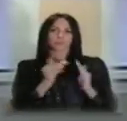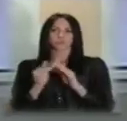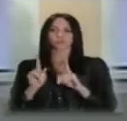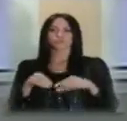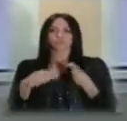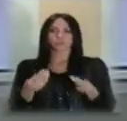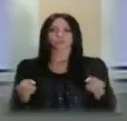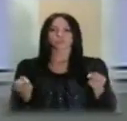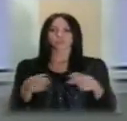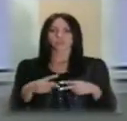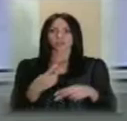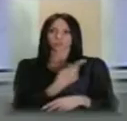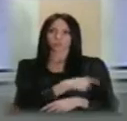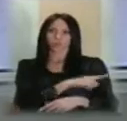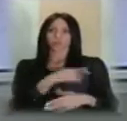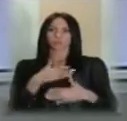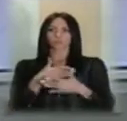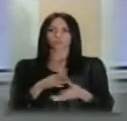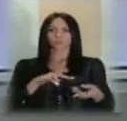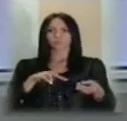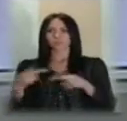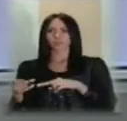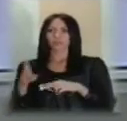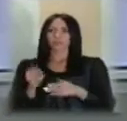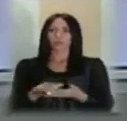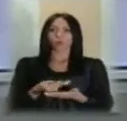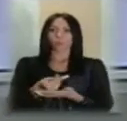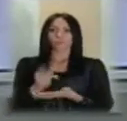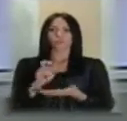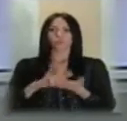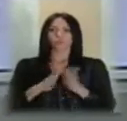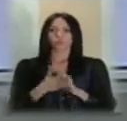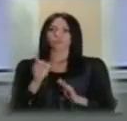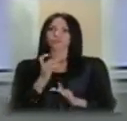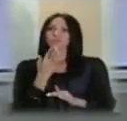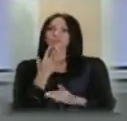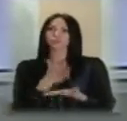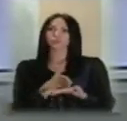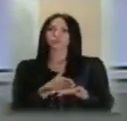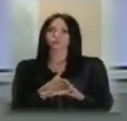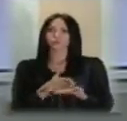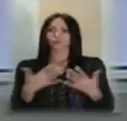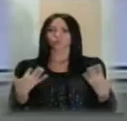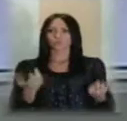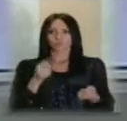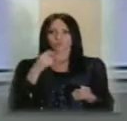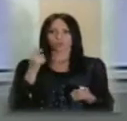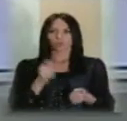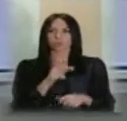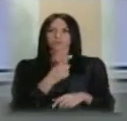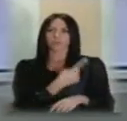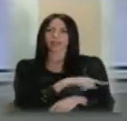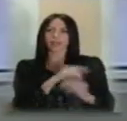допомогу, перейдуть на оплату за договорами з Національною службою здоров'я України. Лікарні, які цього не зроблять, не зможуть